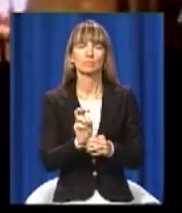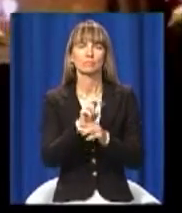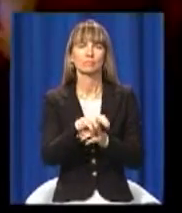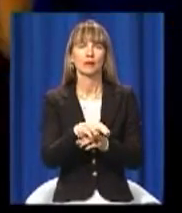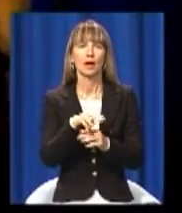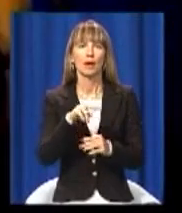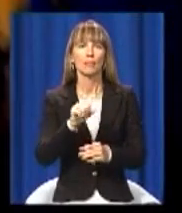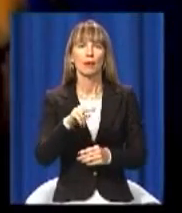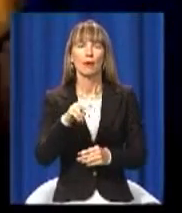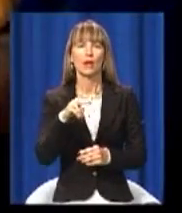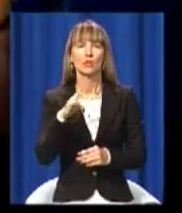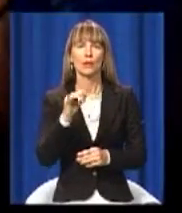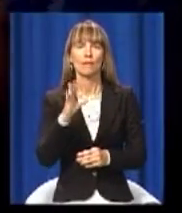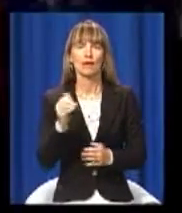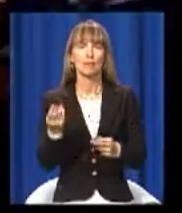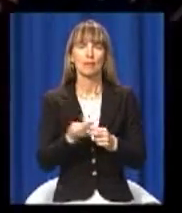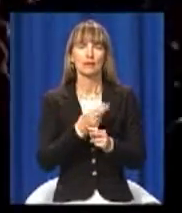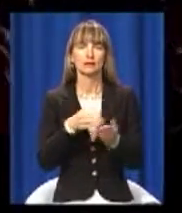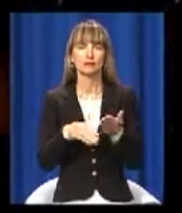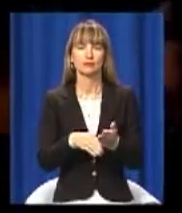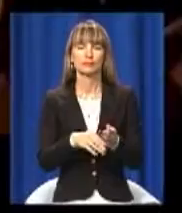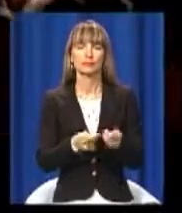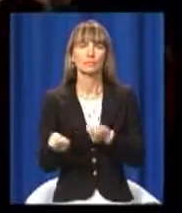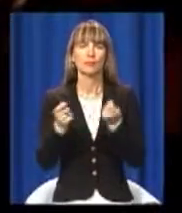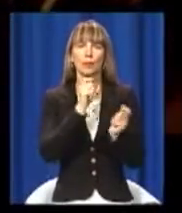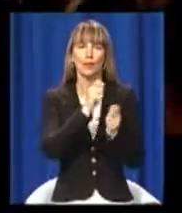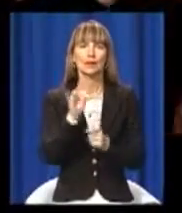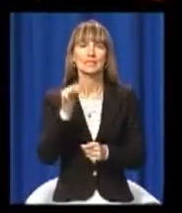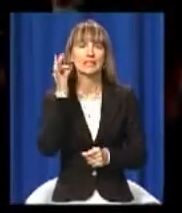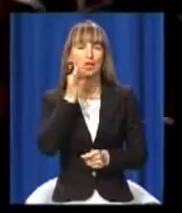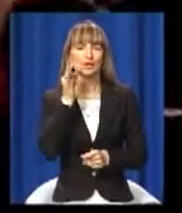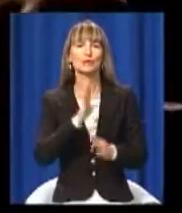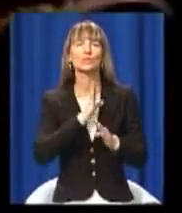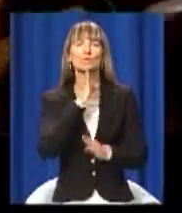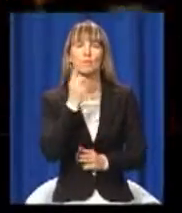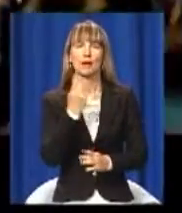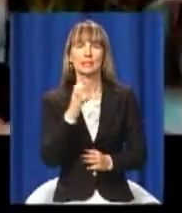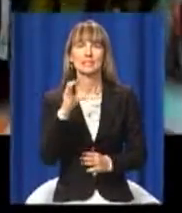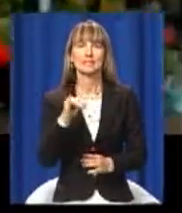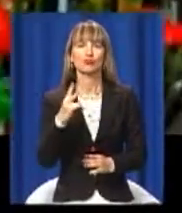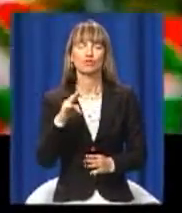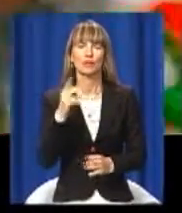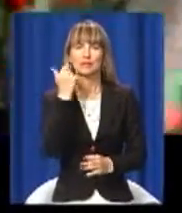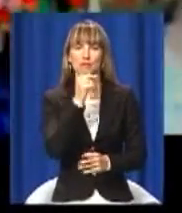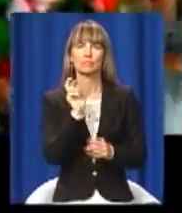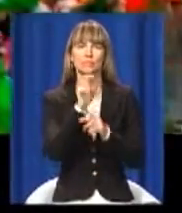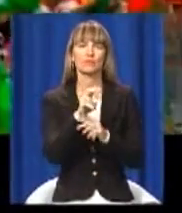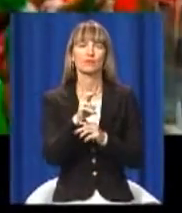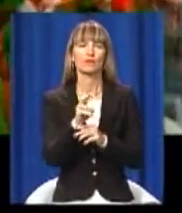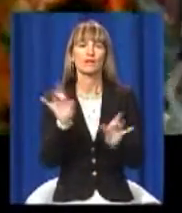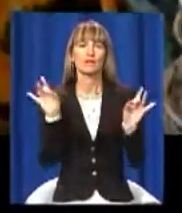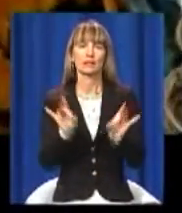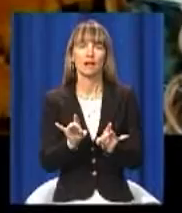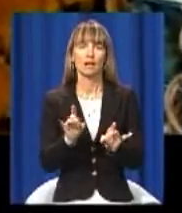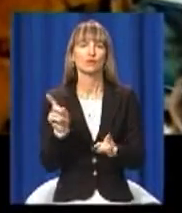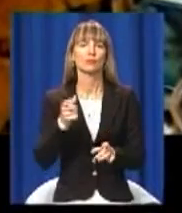Папа Нобель. Він без помічників розносить малечі, подарунки та солодощі. Зранку 1 січня іспанці йдуть в кафе і ресторани,